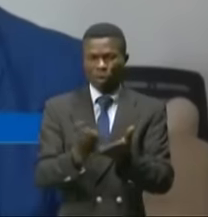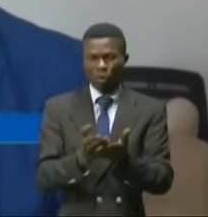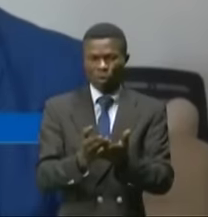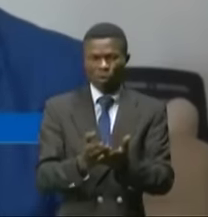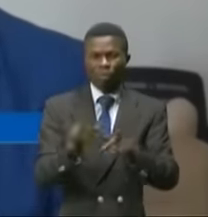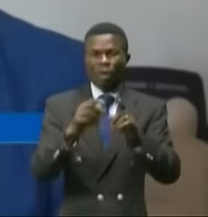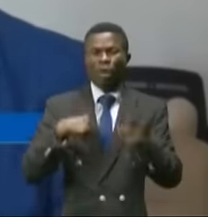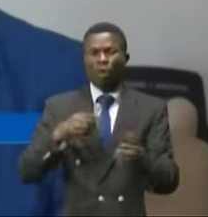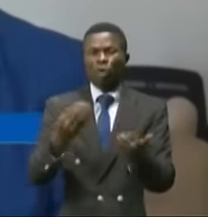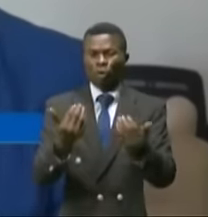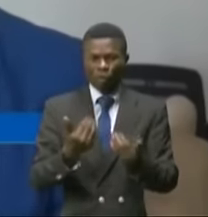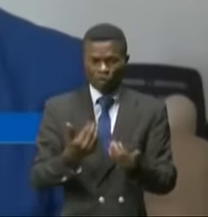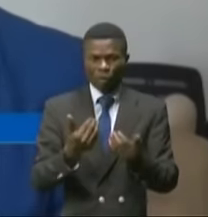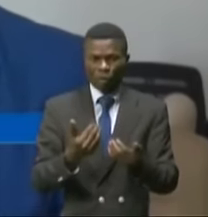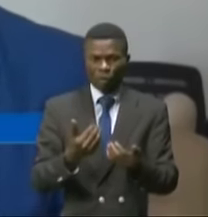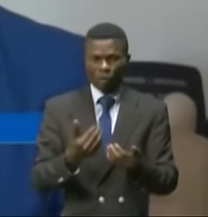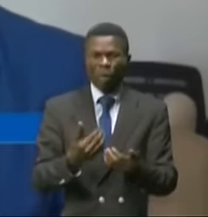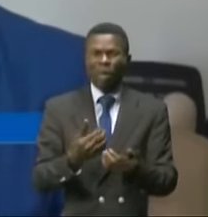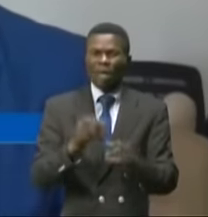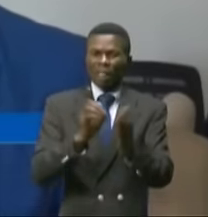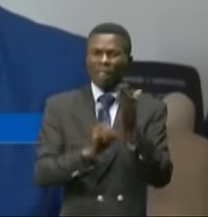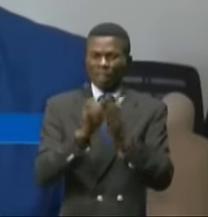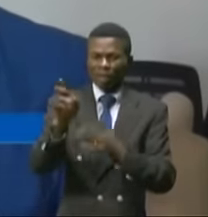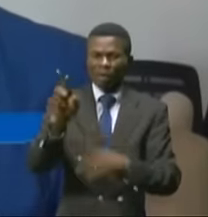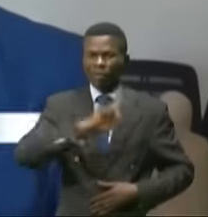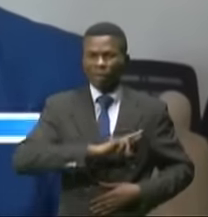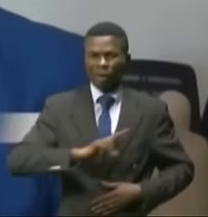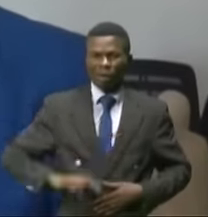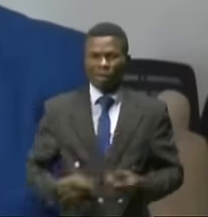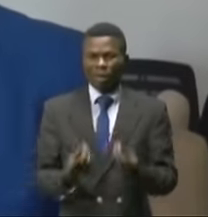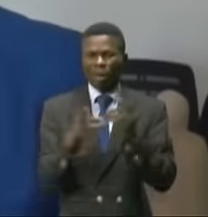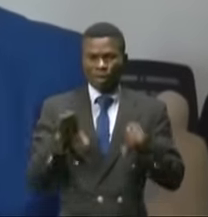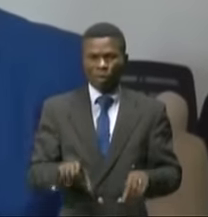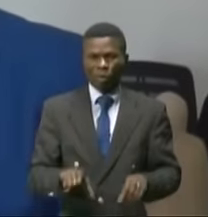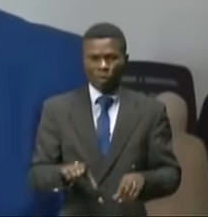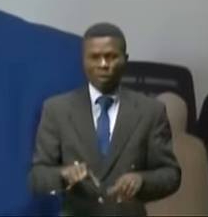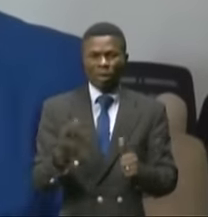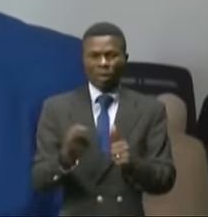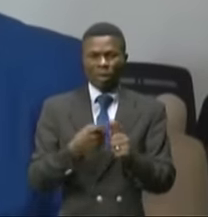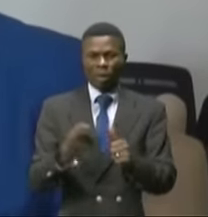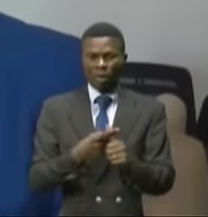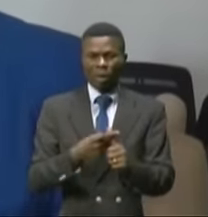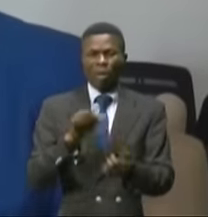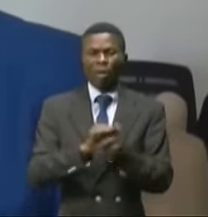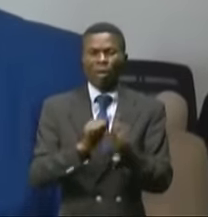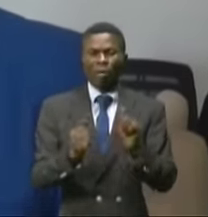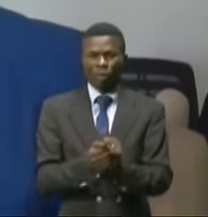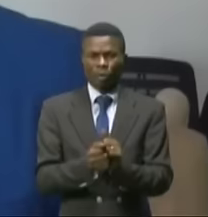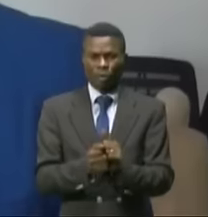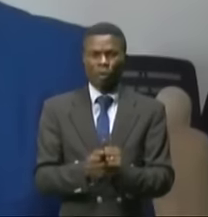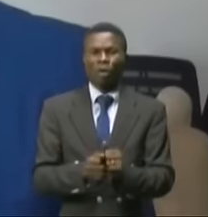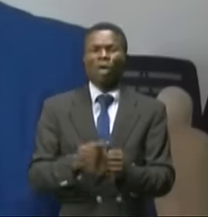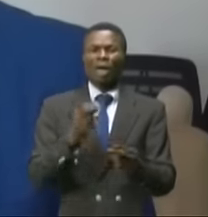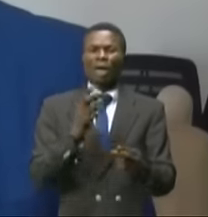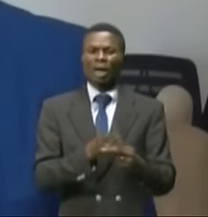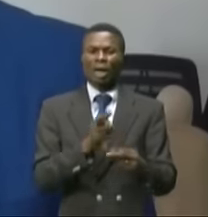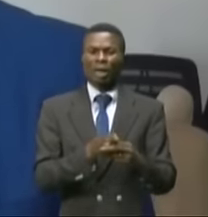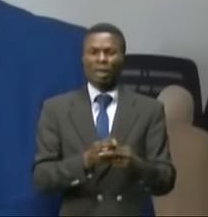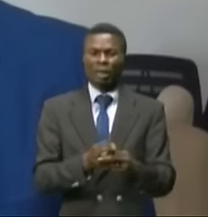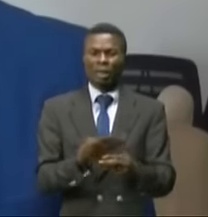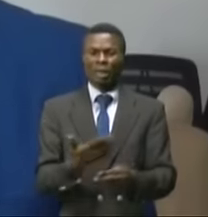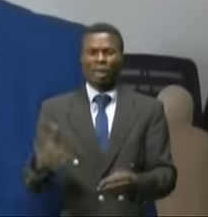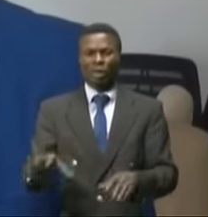on veut donner une nouvelle impulsion à la République démocratique du Congo, surtout dans le cadre de la gestion des